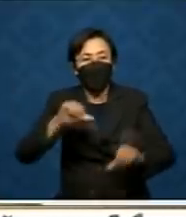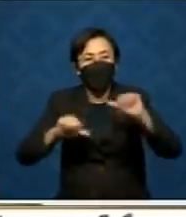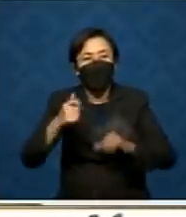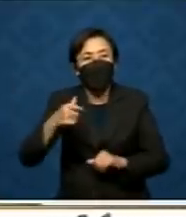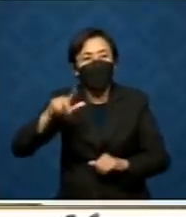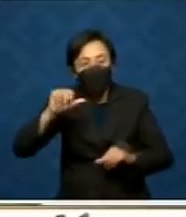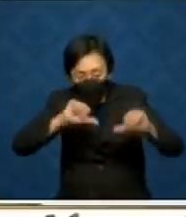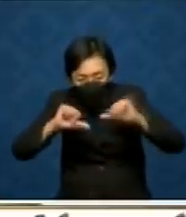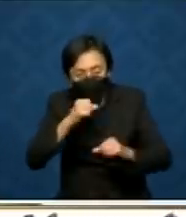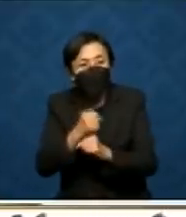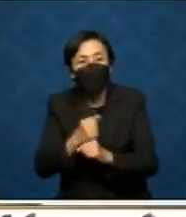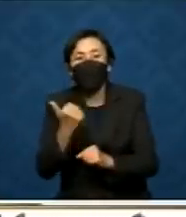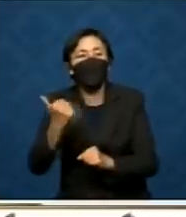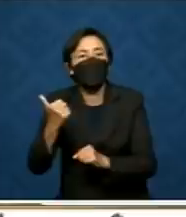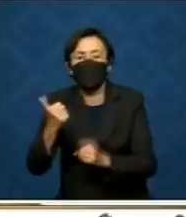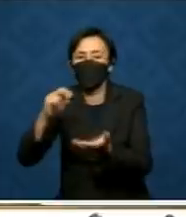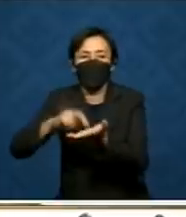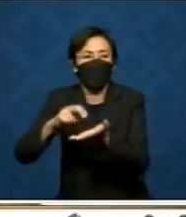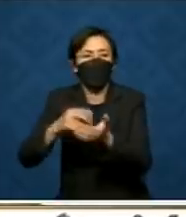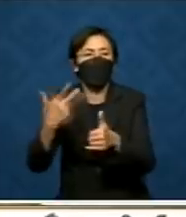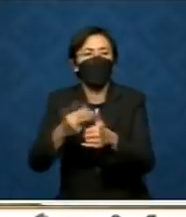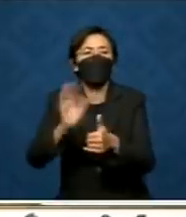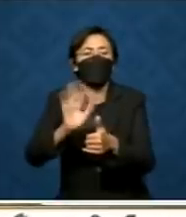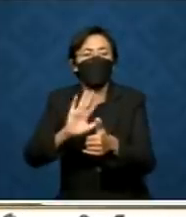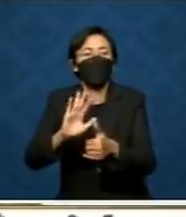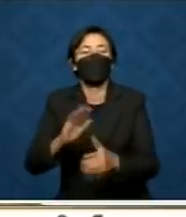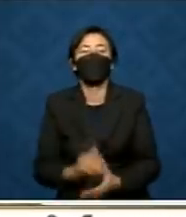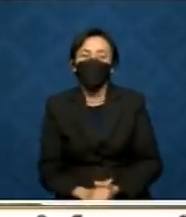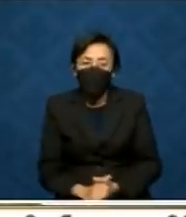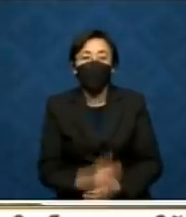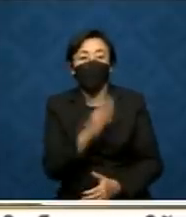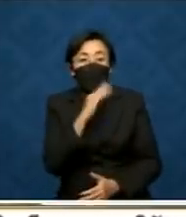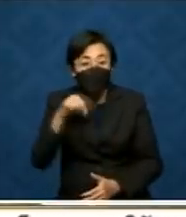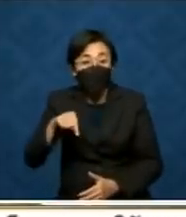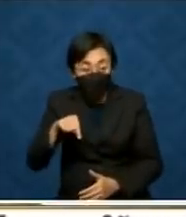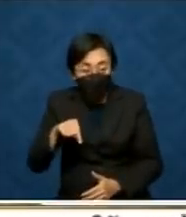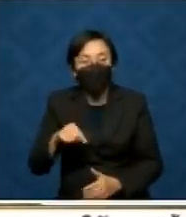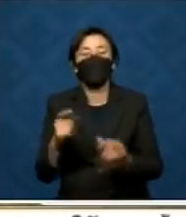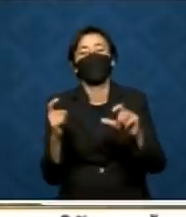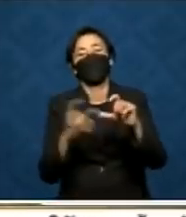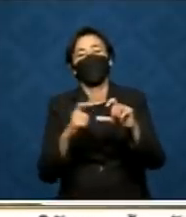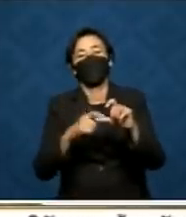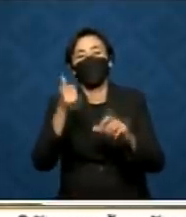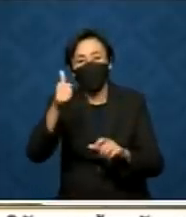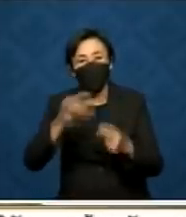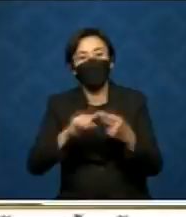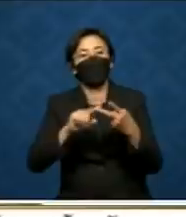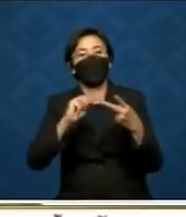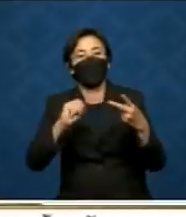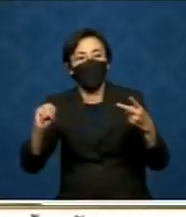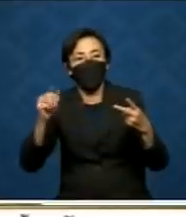ถ้าแบบนั้นน่ะก็ได้แล้วไฟเตอร์ได้แล้วมาหน้าและในที่สุด